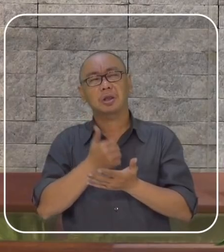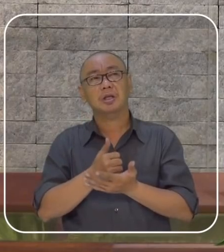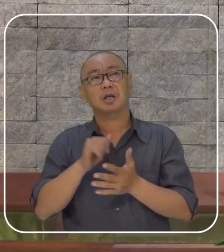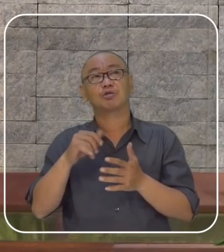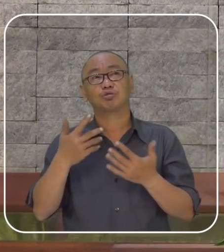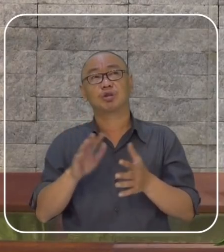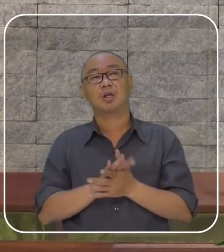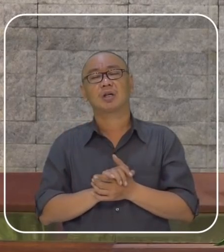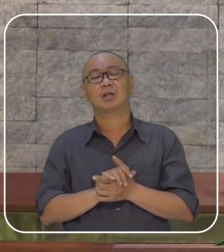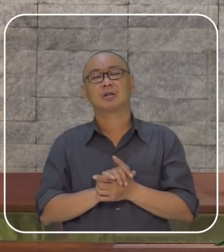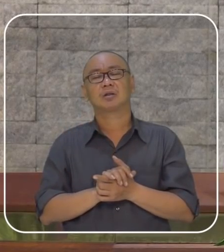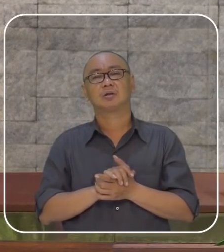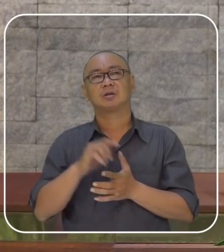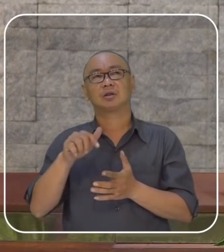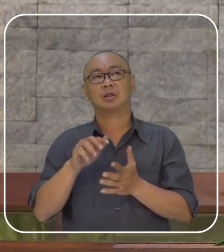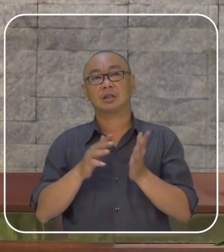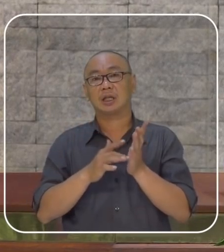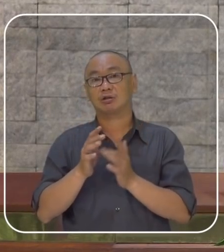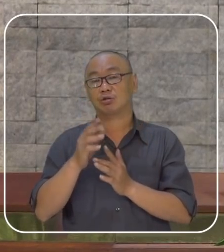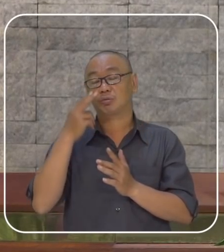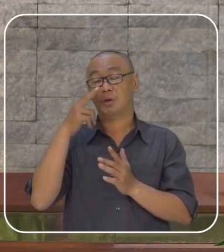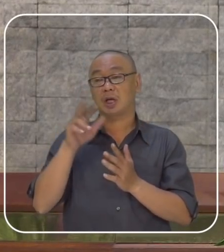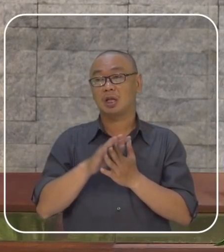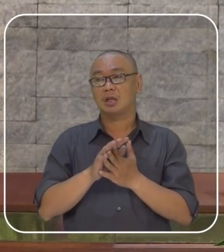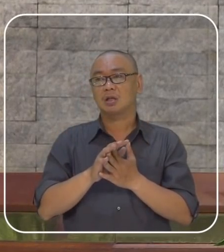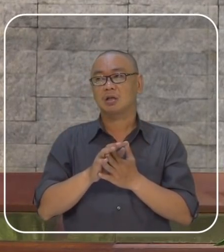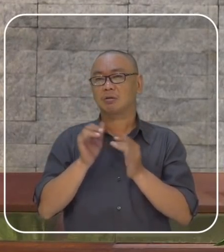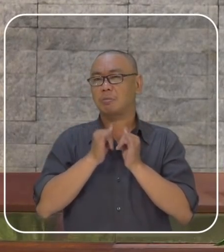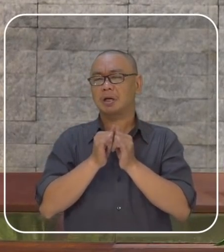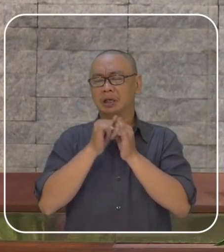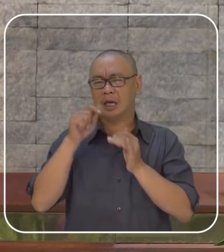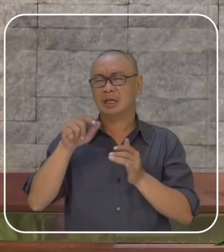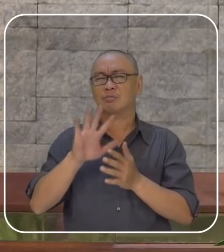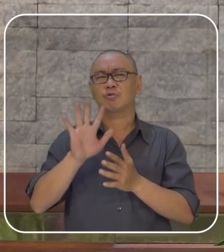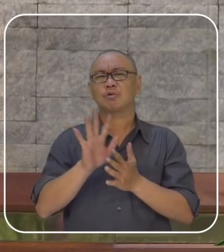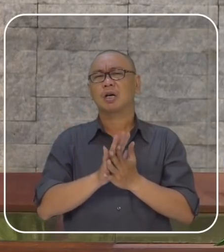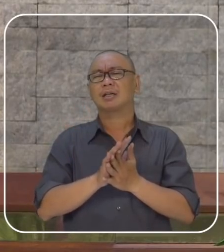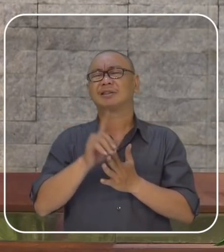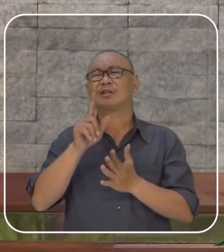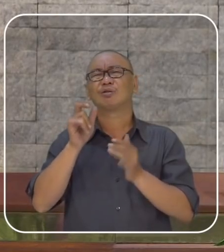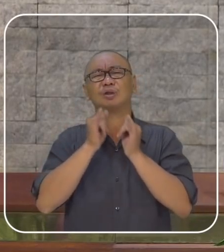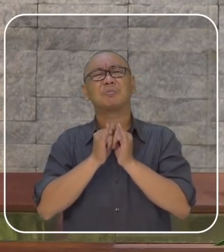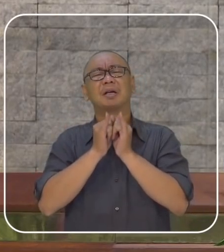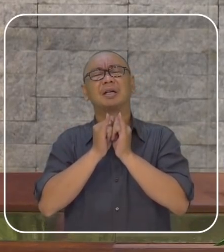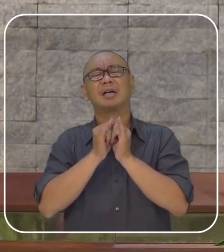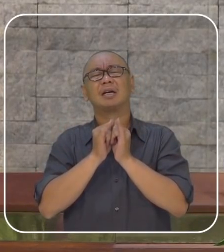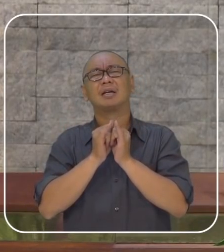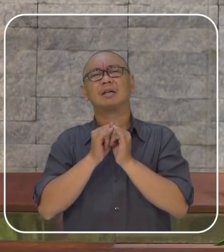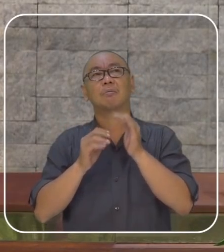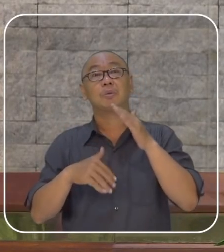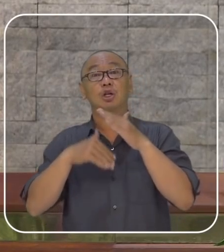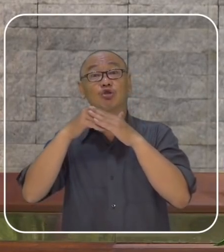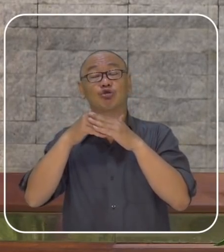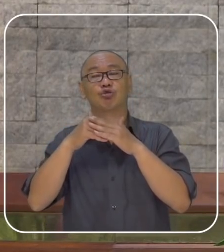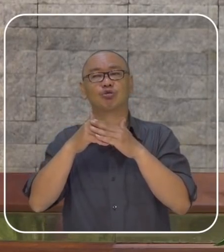Nah, sehingga di sini Yesus melihat bahwa ibadah itu bukan merupakan satu ibadah yang penuh